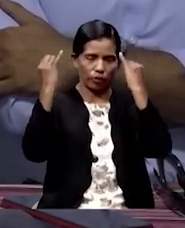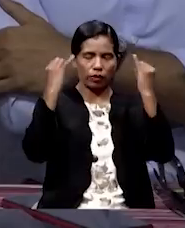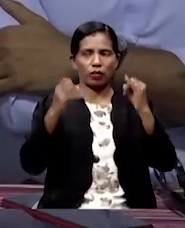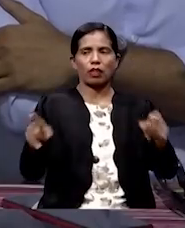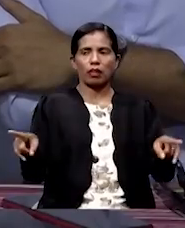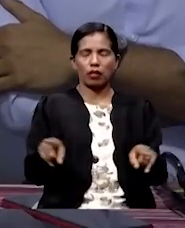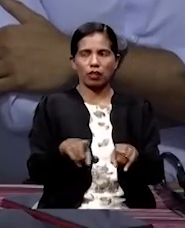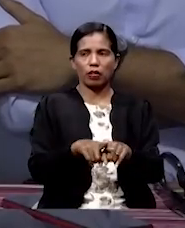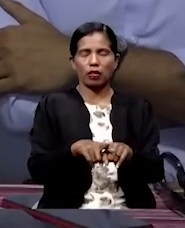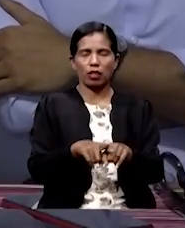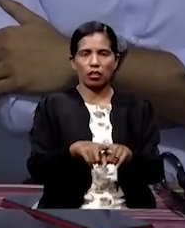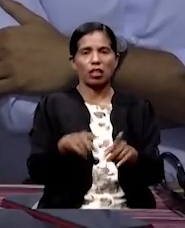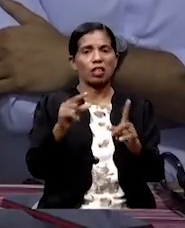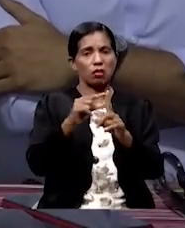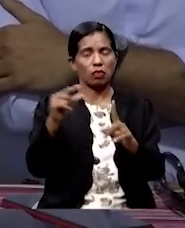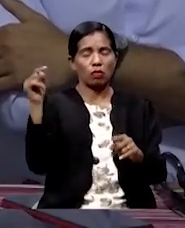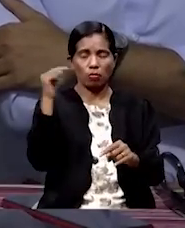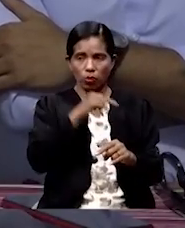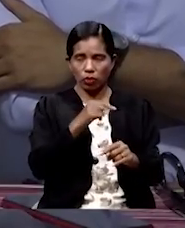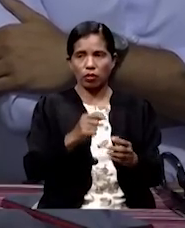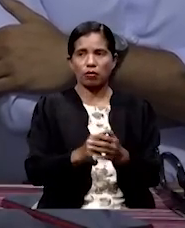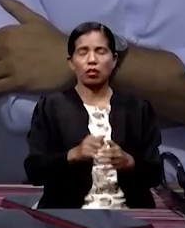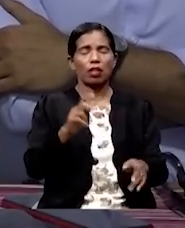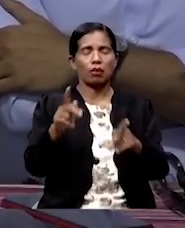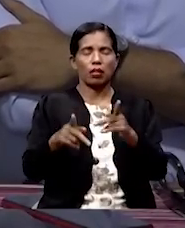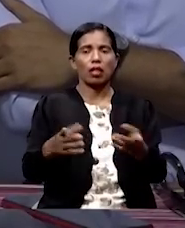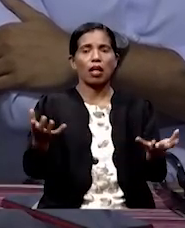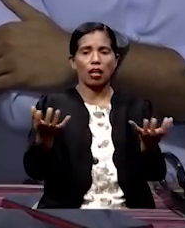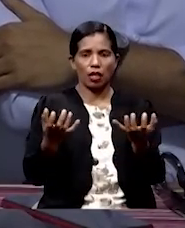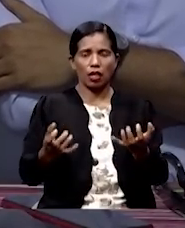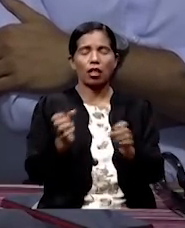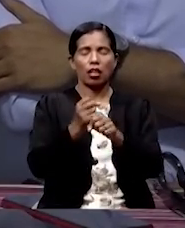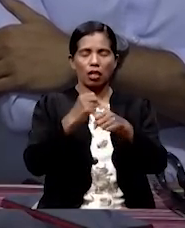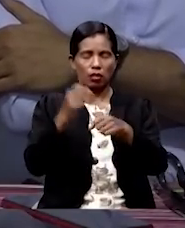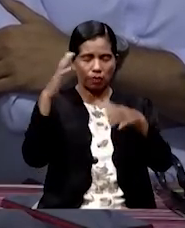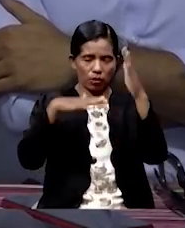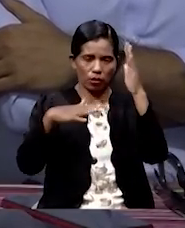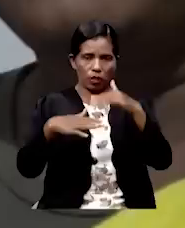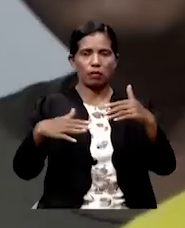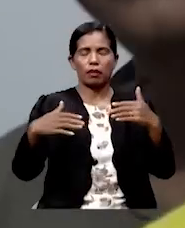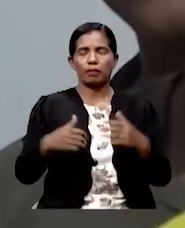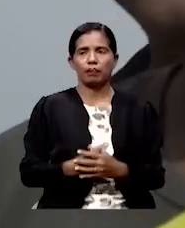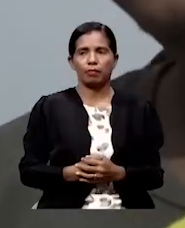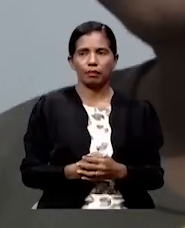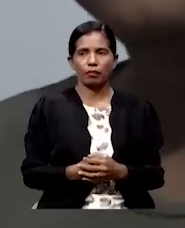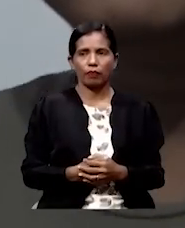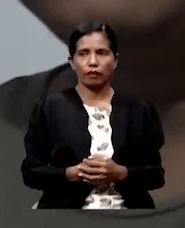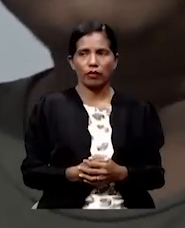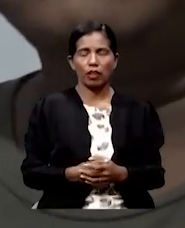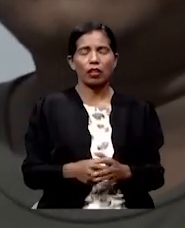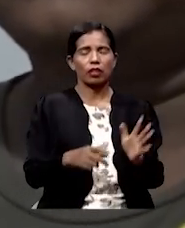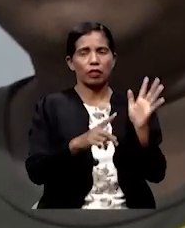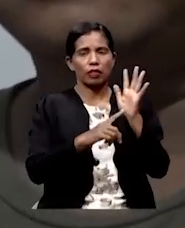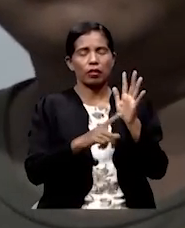mesa buatus dei mesa ema ni beha kar song kar lia para kriya problemas. Ton notisi ne